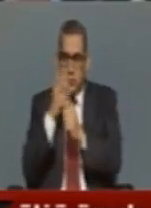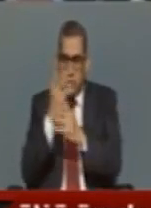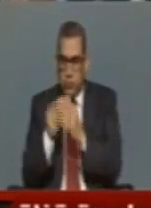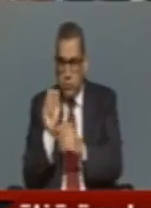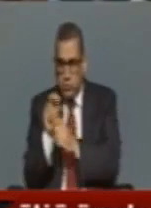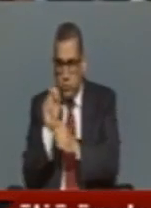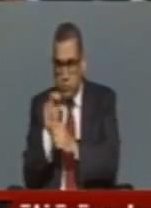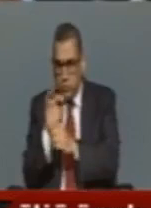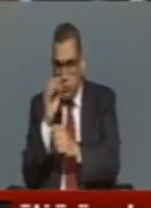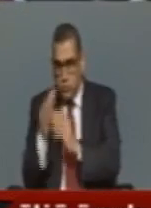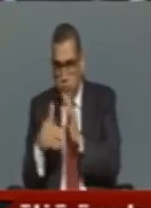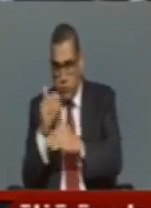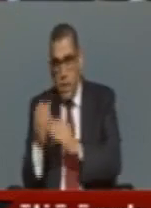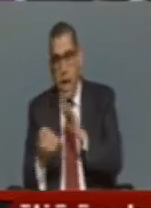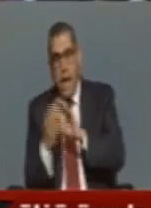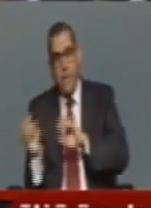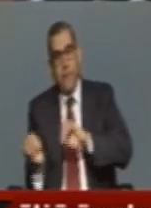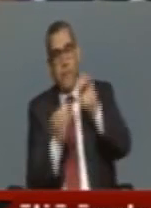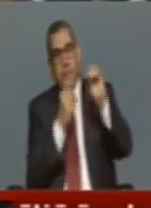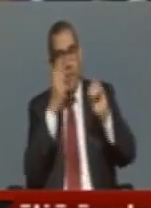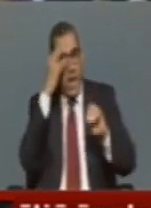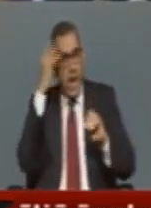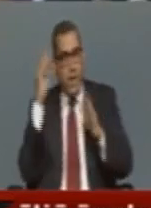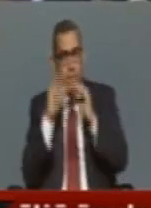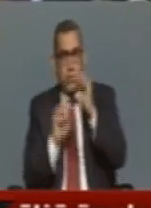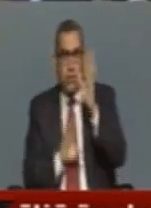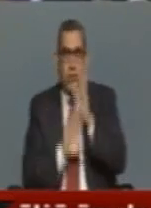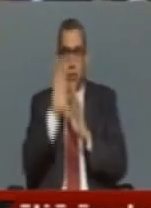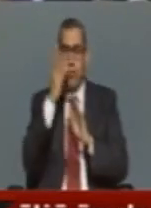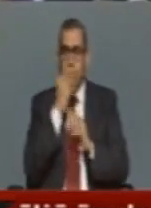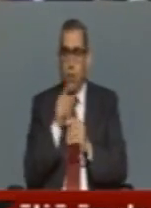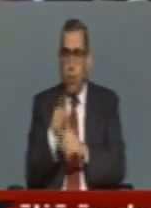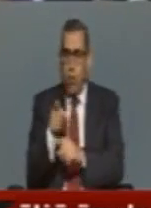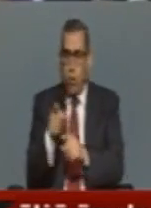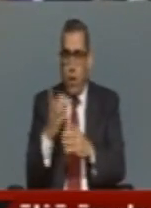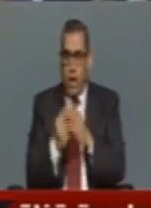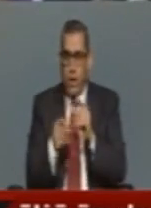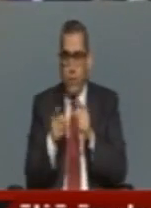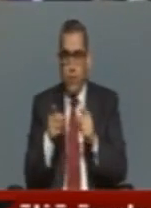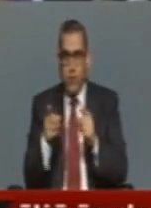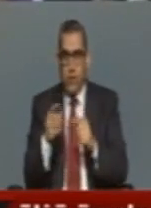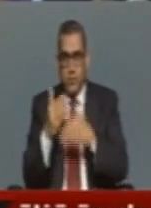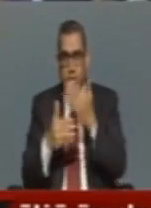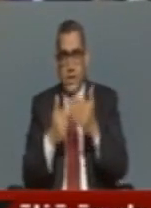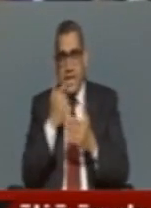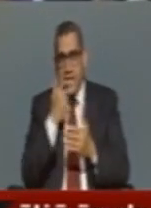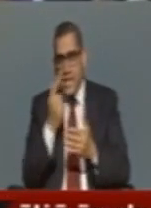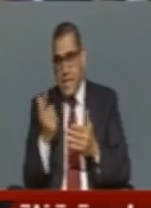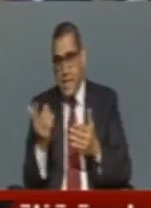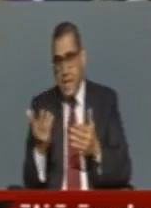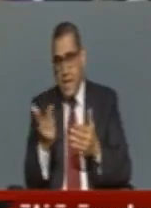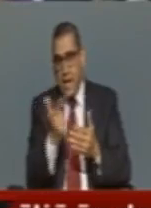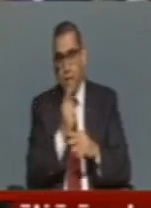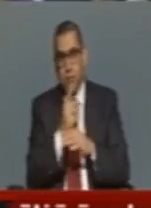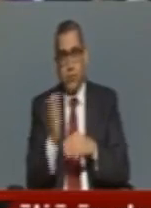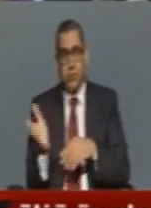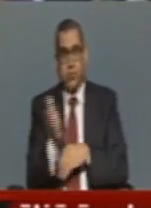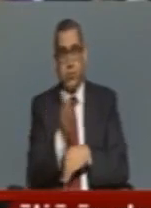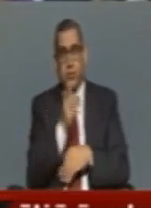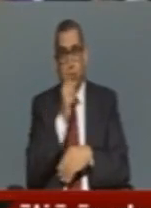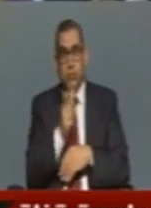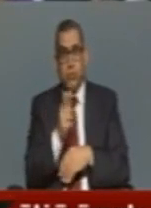المصريه لحلمها واملها صحيح على المدى يمكن البعيد. صح. وبالتالي انا